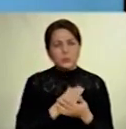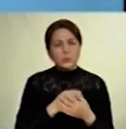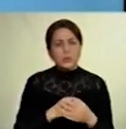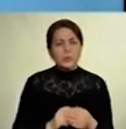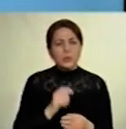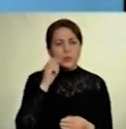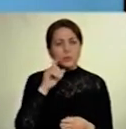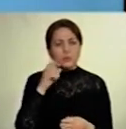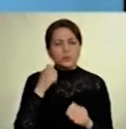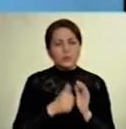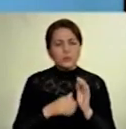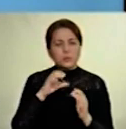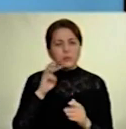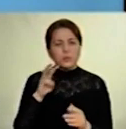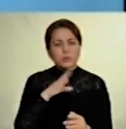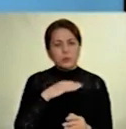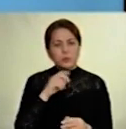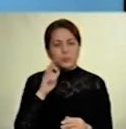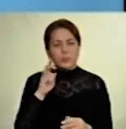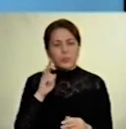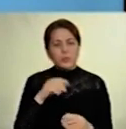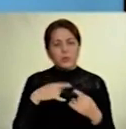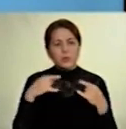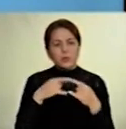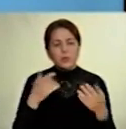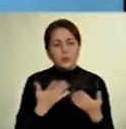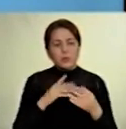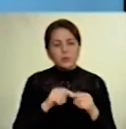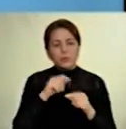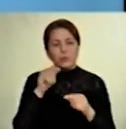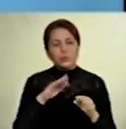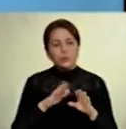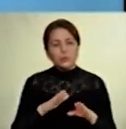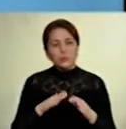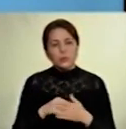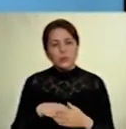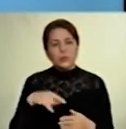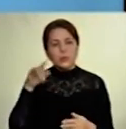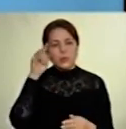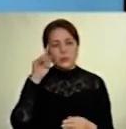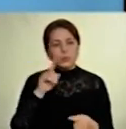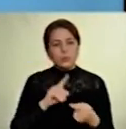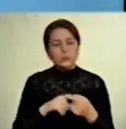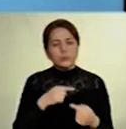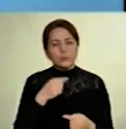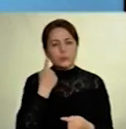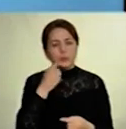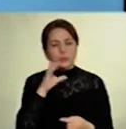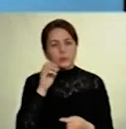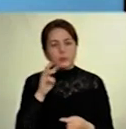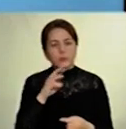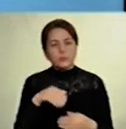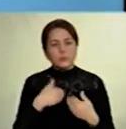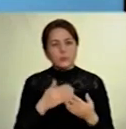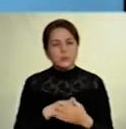santimetr bo'lgan B ekranni qanday uzoqlikda joylashtirsak, xatolik plus minus 1 santimetr